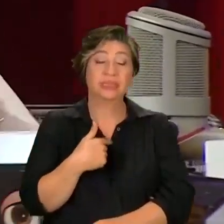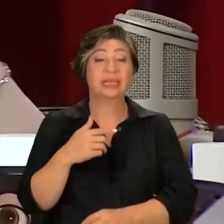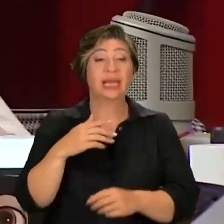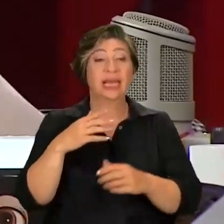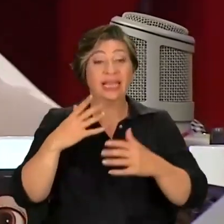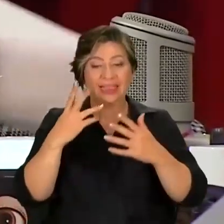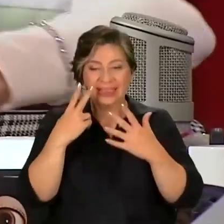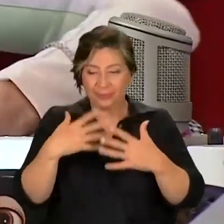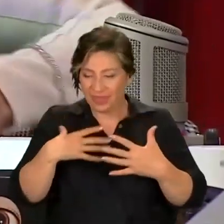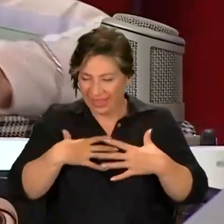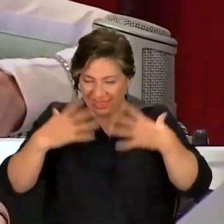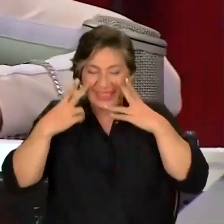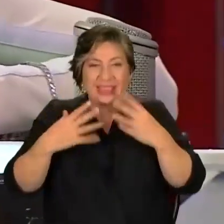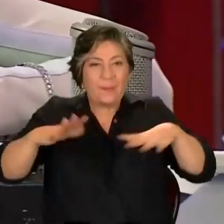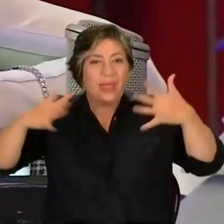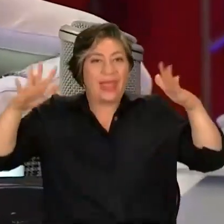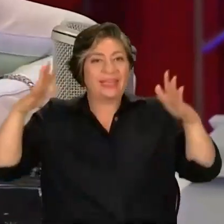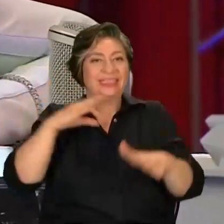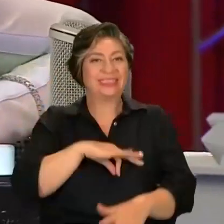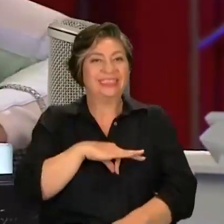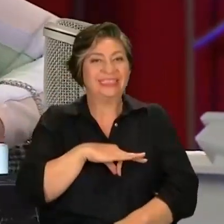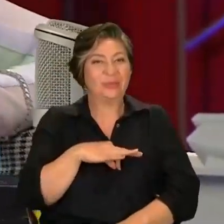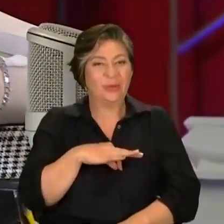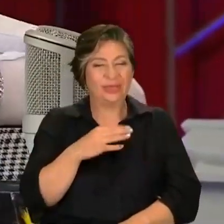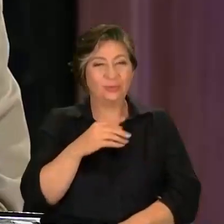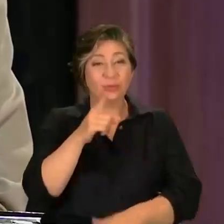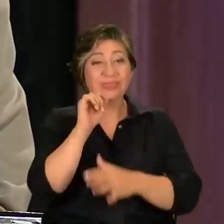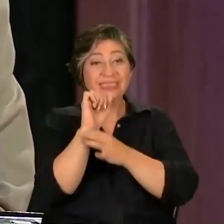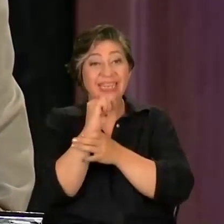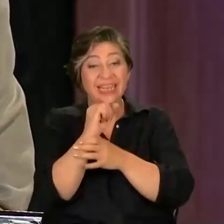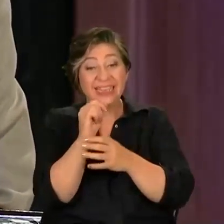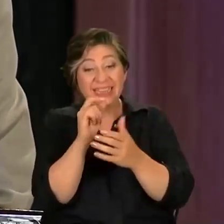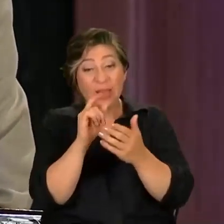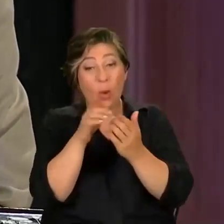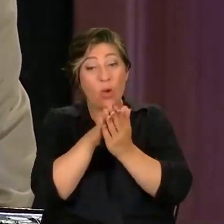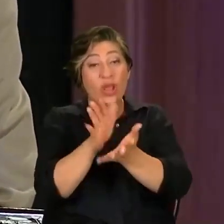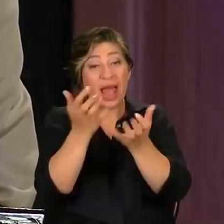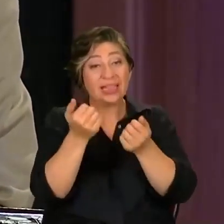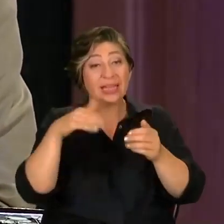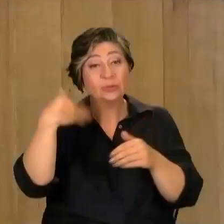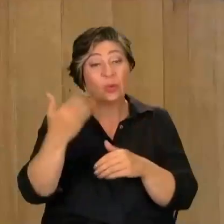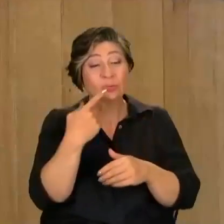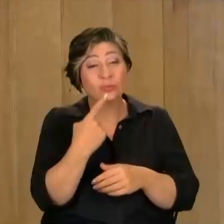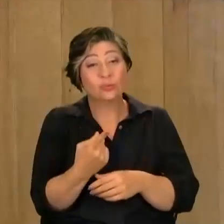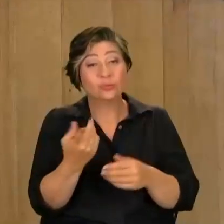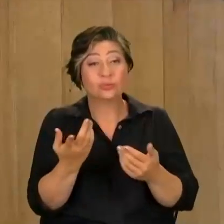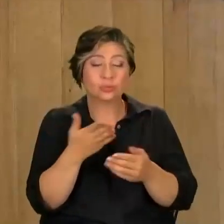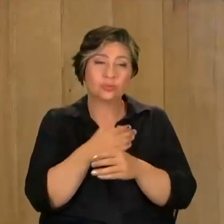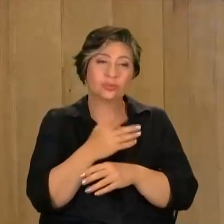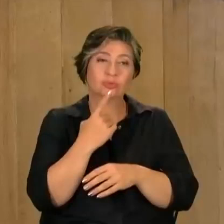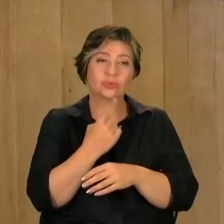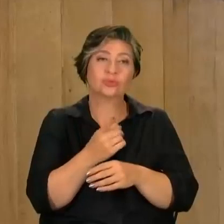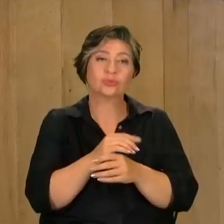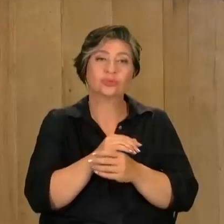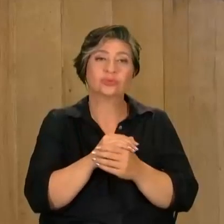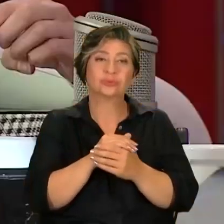İnsan bir arınıyor gibi hissediyor o anda böyle. Ya olarken. Bunu bir sanat dergisine ve ödül aldıktan sonra söylüyorsun yani. Tabii, doğru